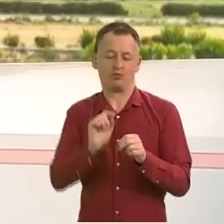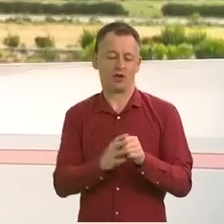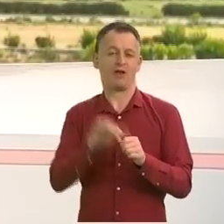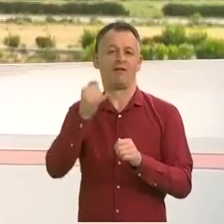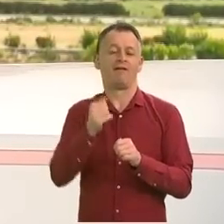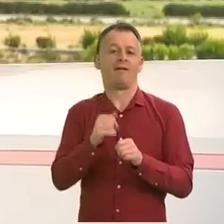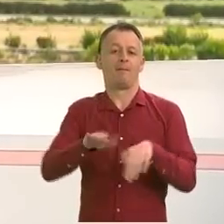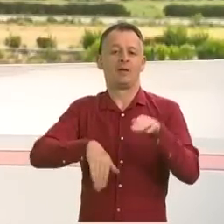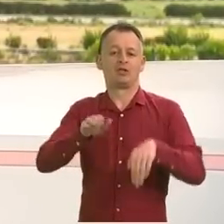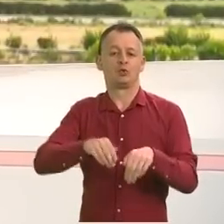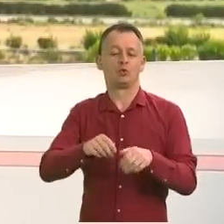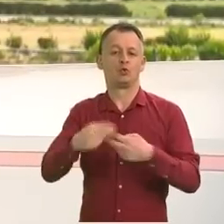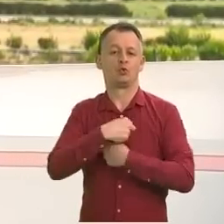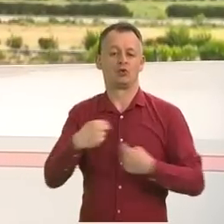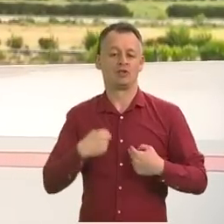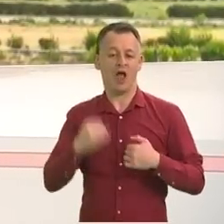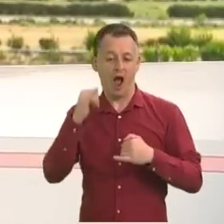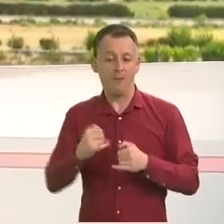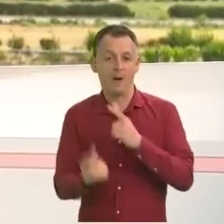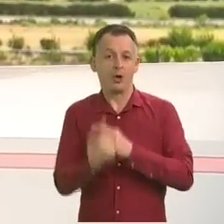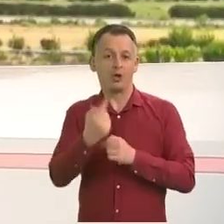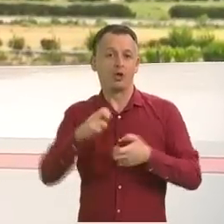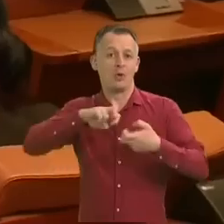apar alte probleme ce țin de SRI.